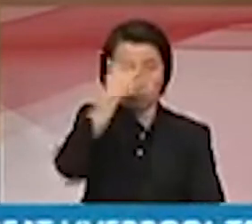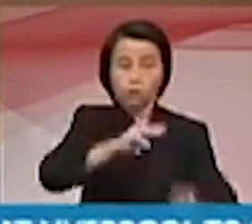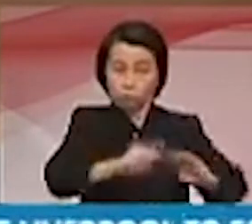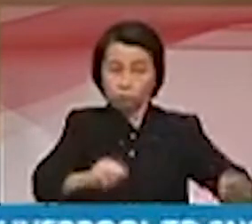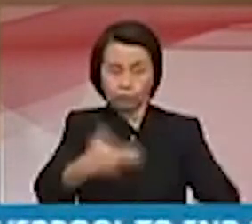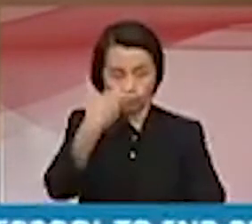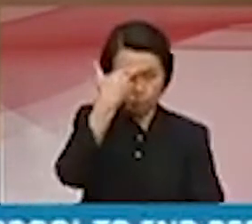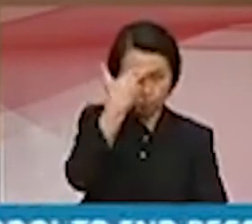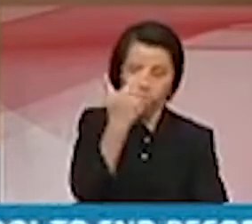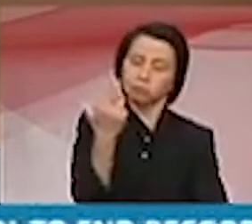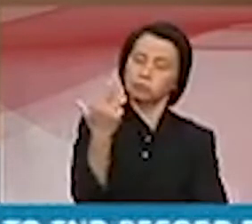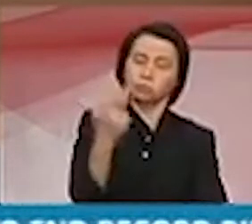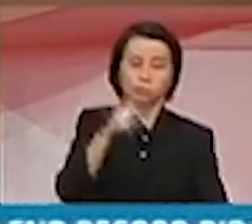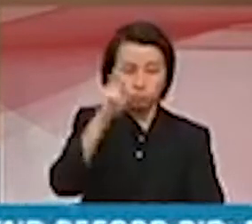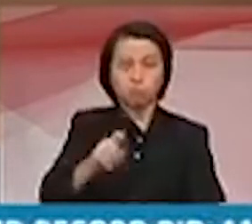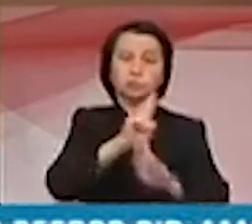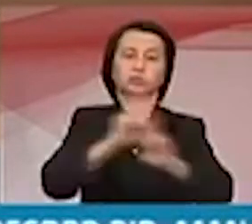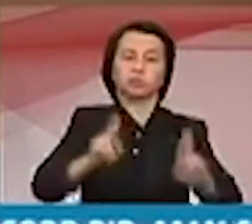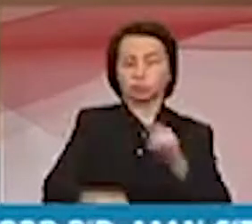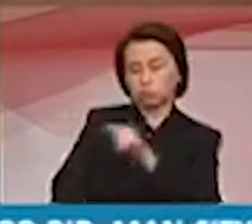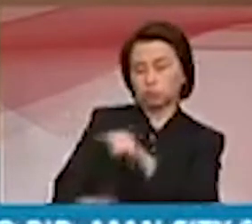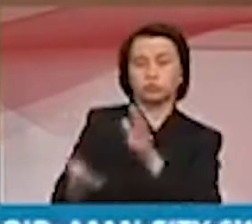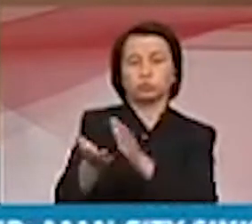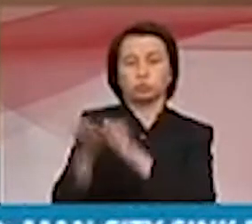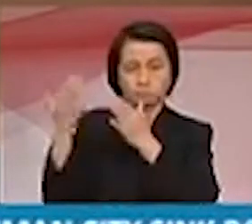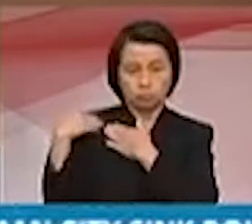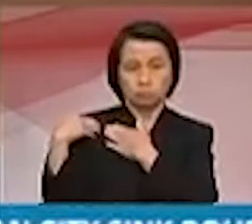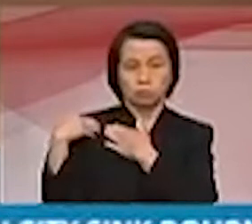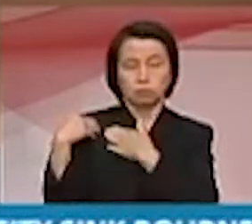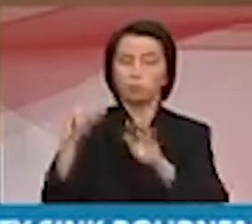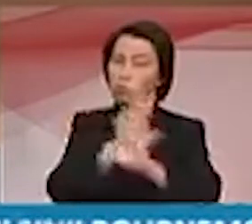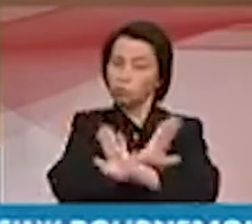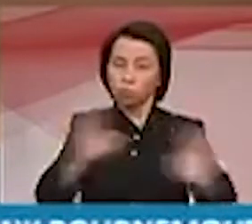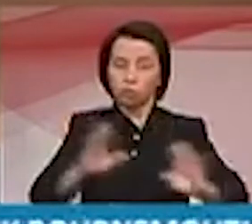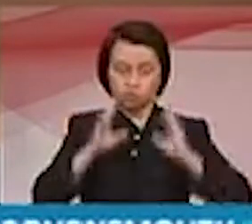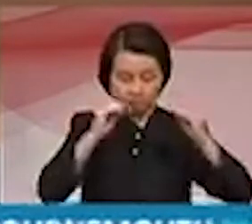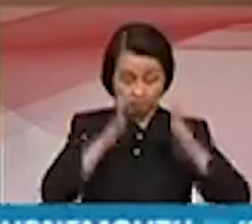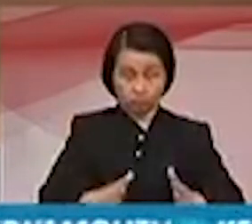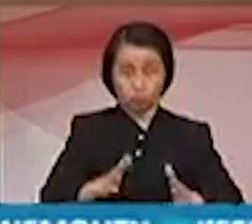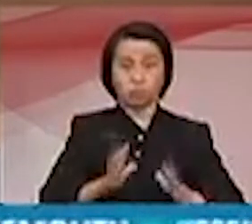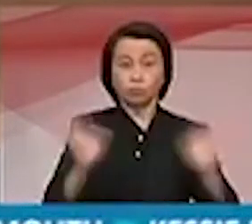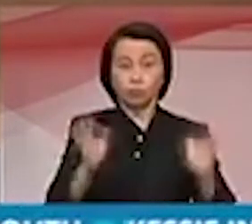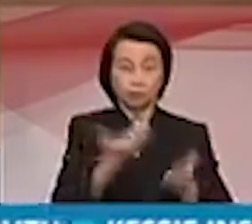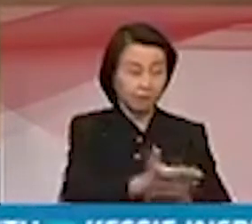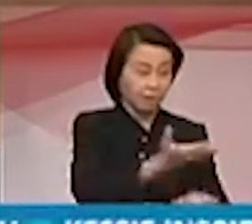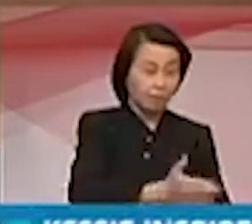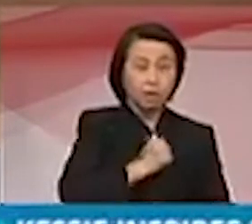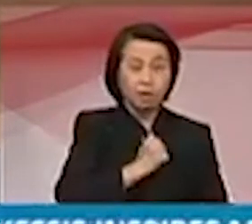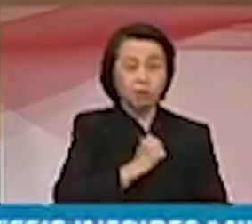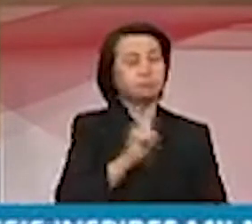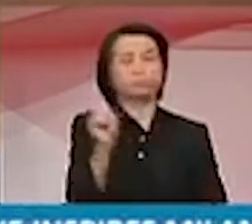sebagainya, ianya perlu disediakan oleh sekolah. Bukan guru menyediakan